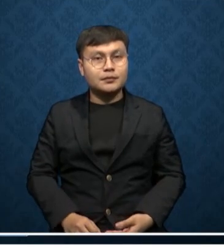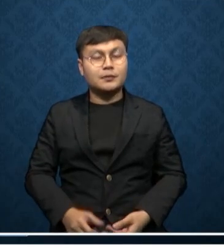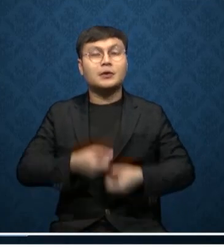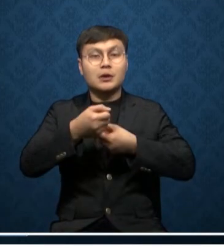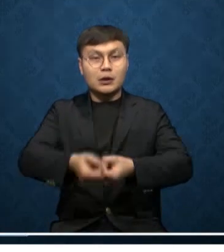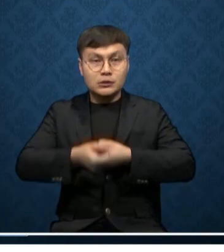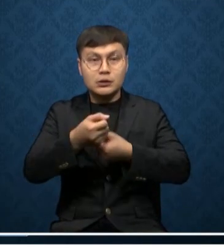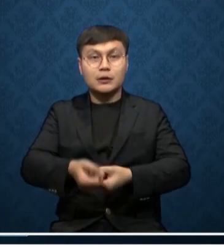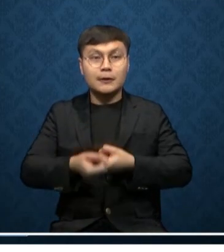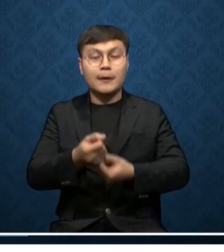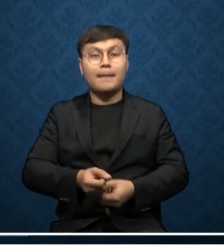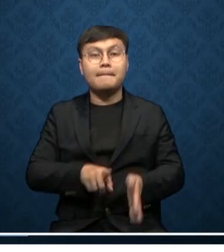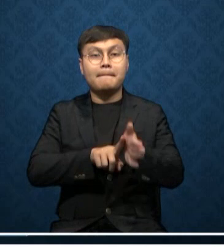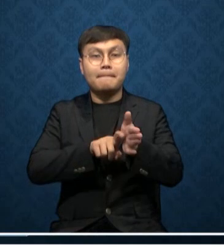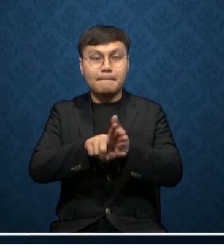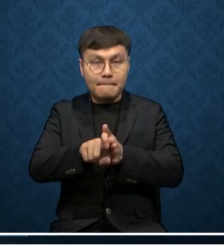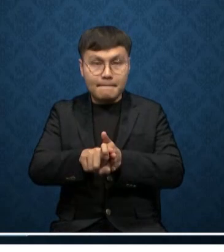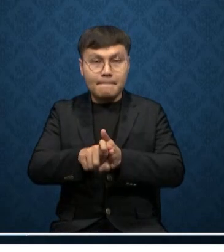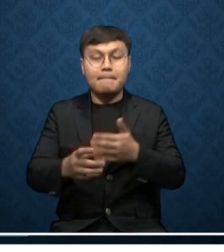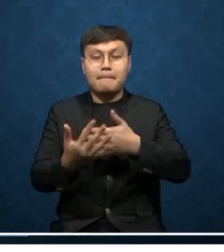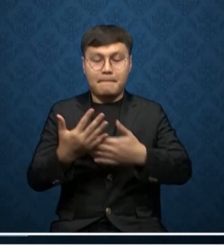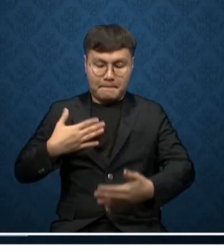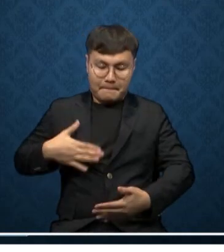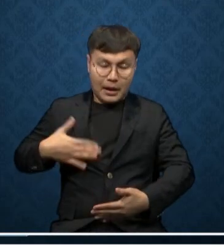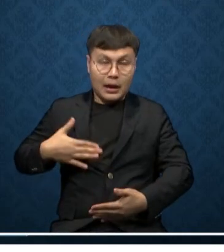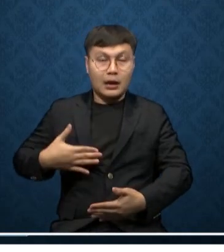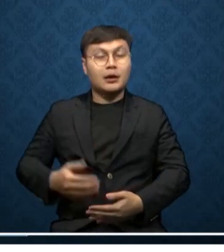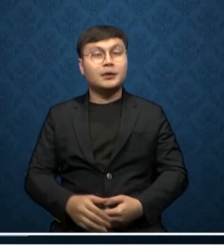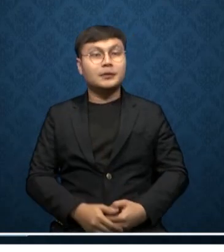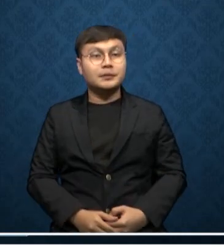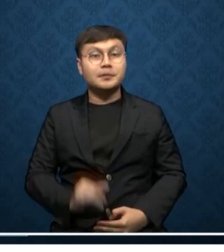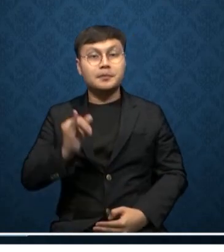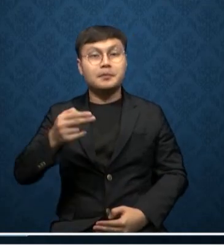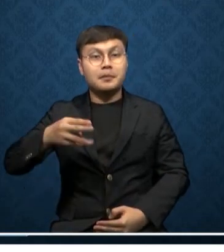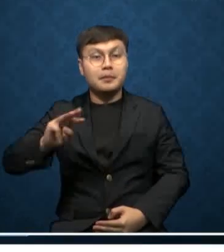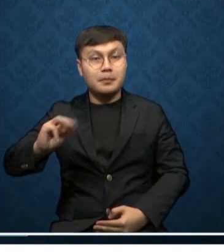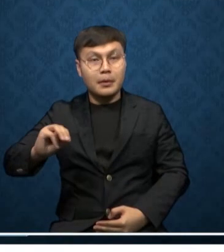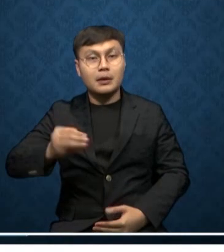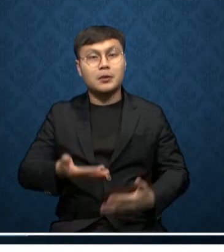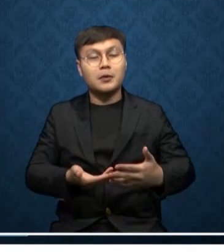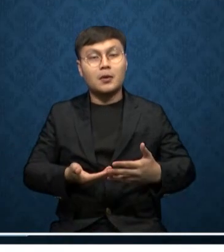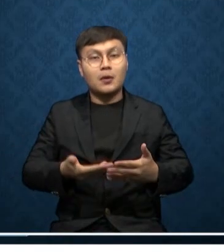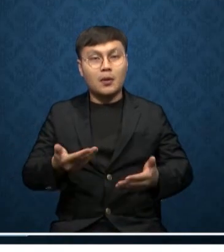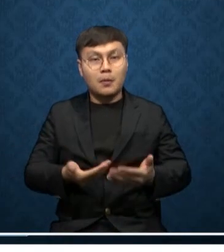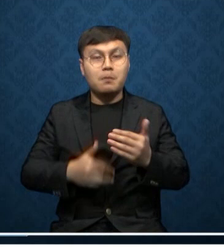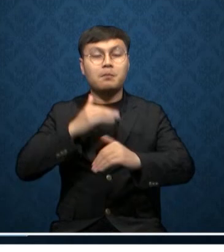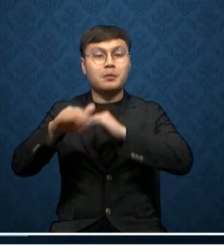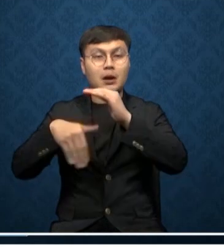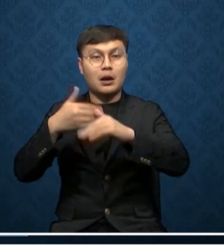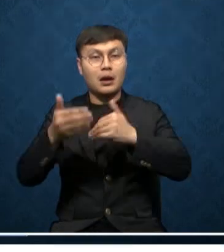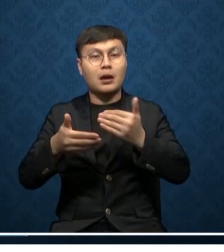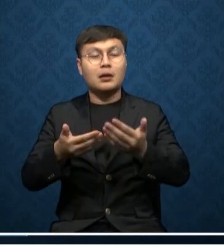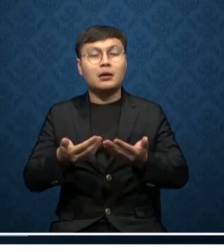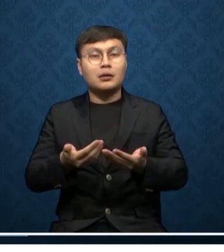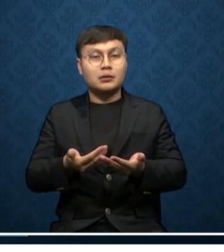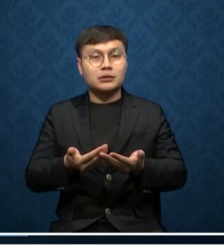ไปดูคือหม่อนไหมทั้งหม่อนไหมอุตสาหกรรมหรือหม่อนไหมหัตกรรมสำคัญที่สุดคือการยกระดับมาตรฐานเข้าสู่แปลงเอ่อคุณภาพ